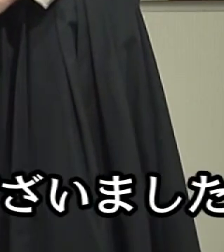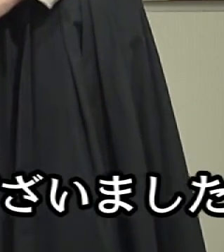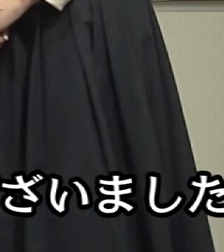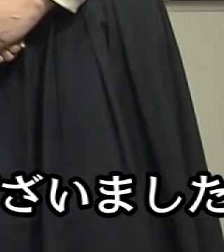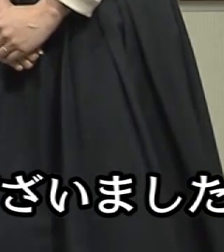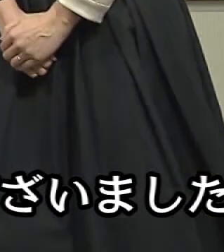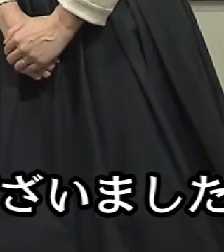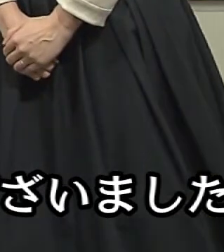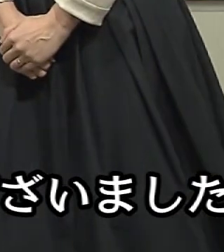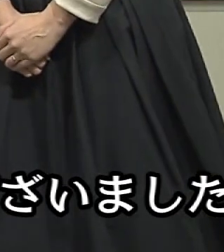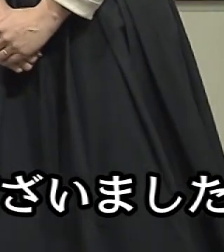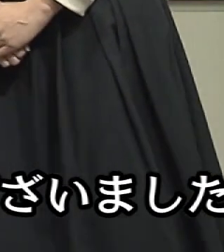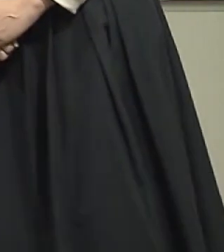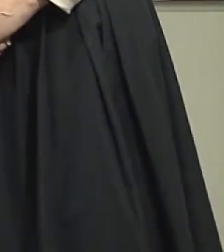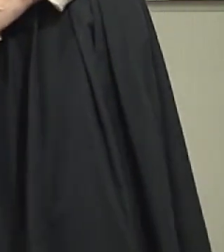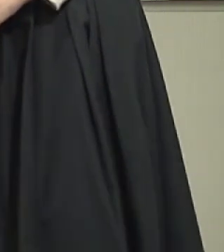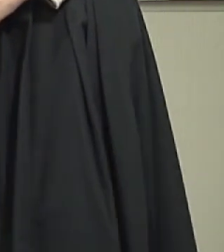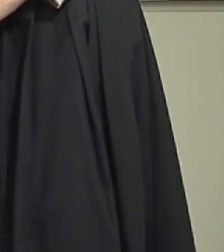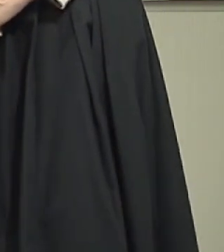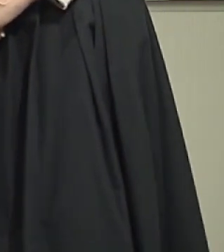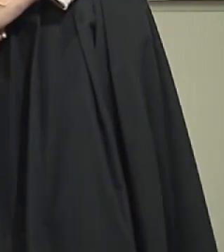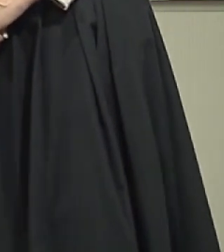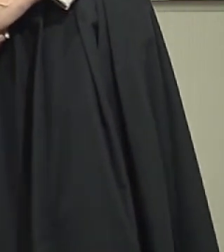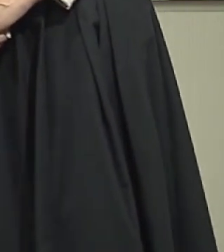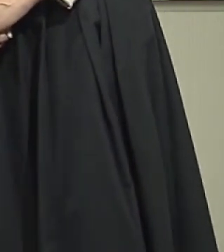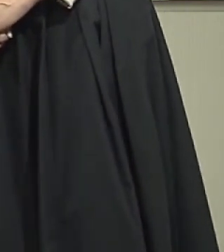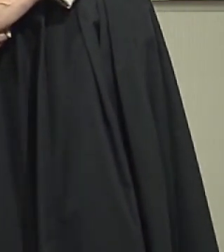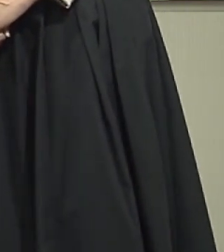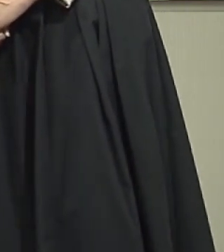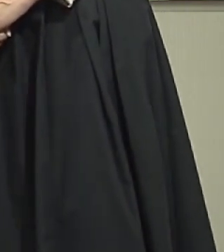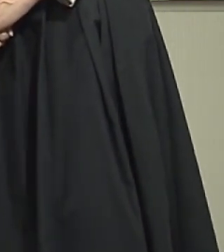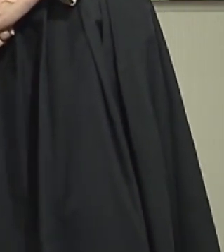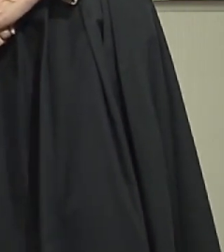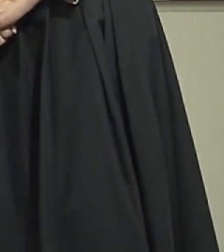。本当にありがとうございました。 ありがとうございました。